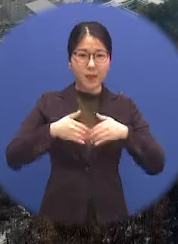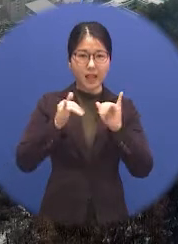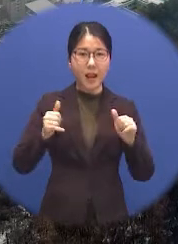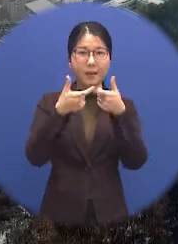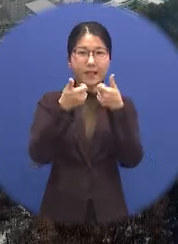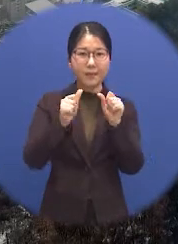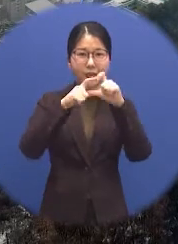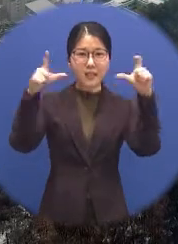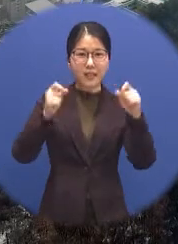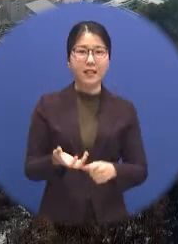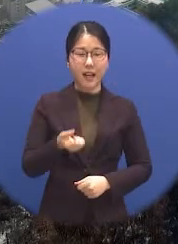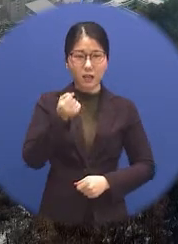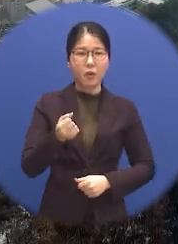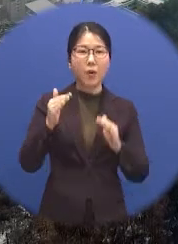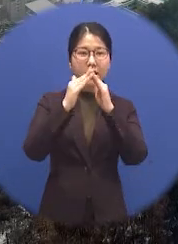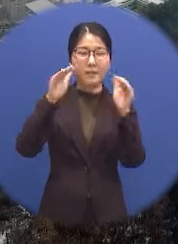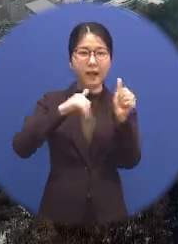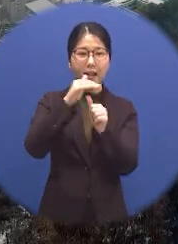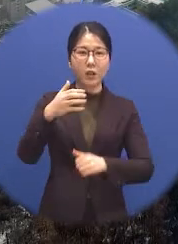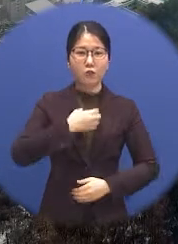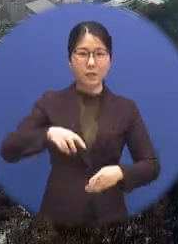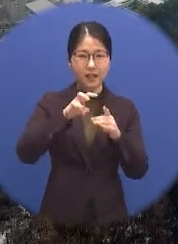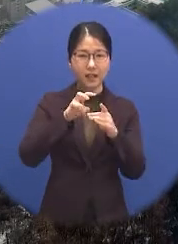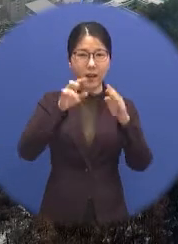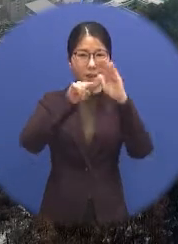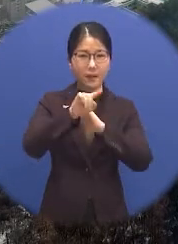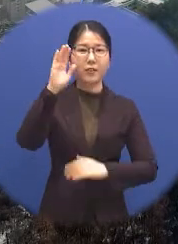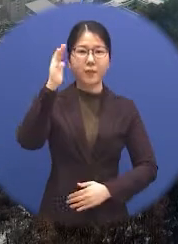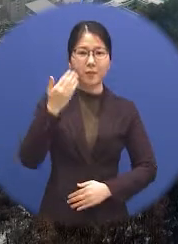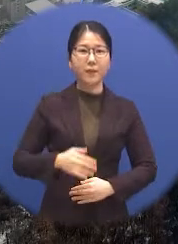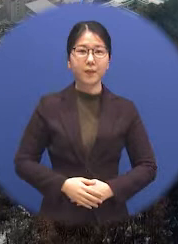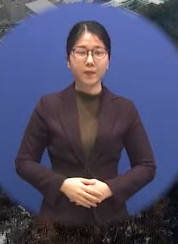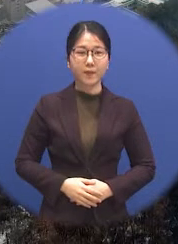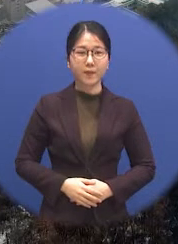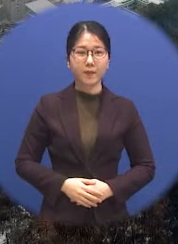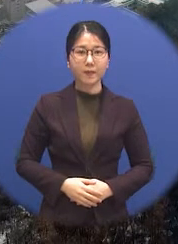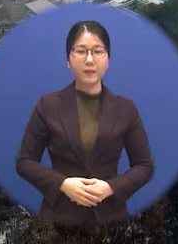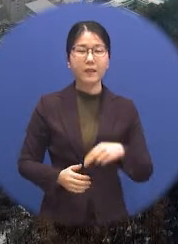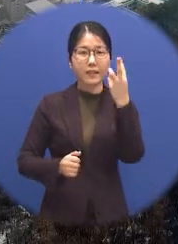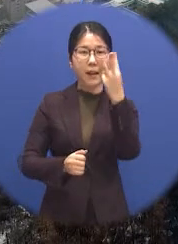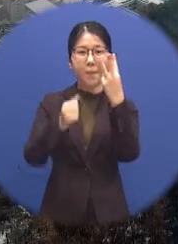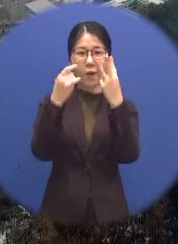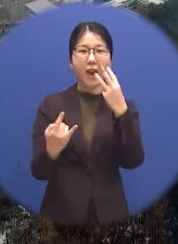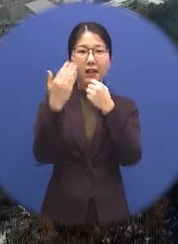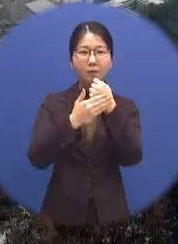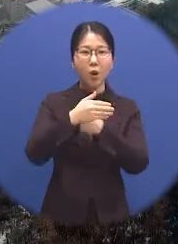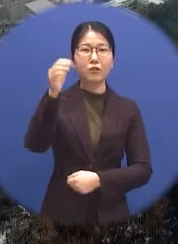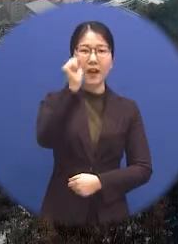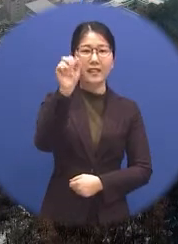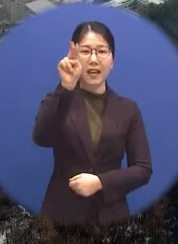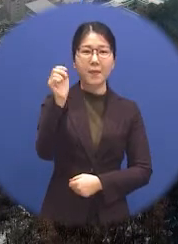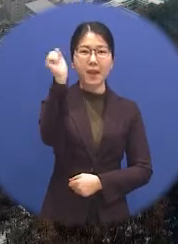대여가 필요하신 분은 신분증을 지참하여 각 동 주민센터로 방문하시면 됩니다. 제3회